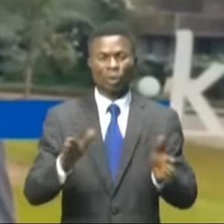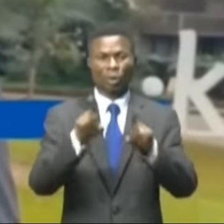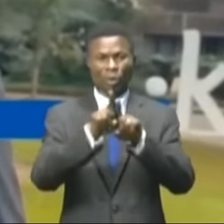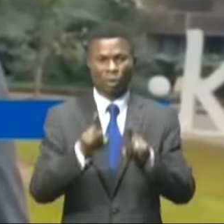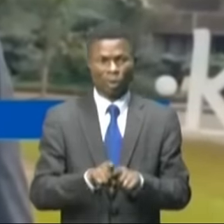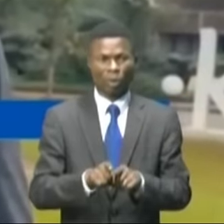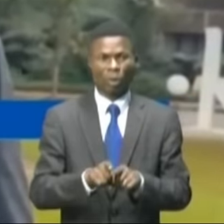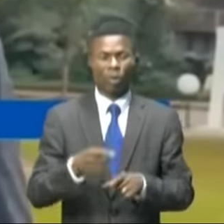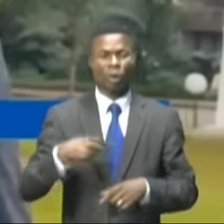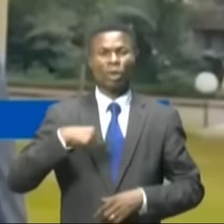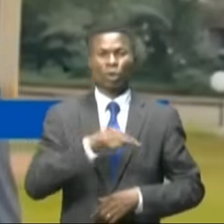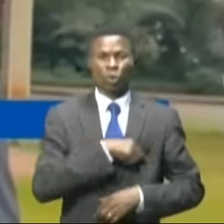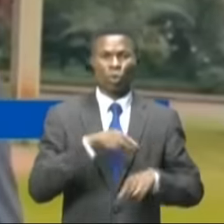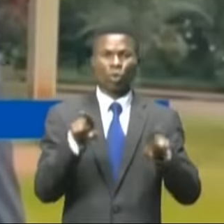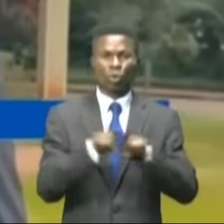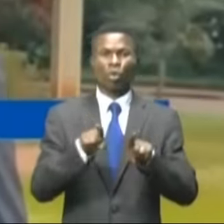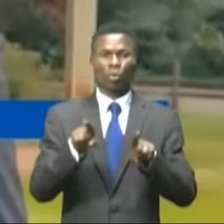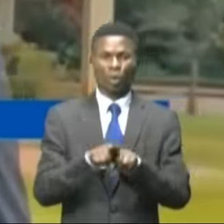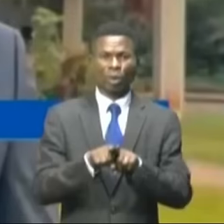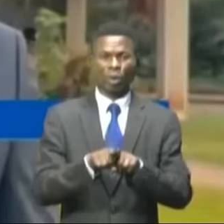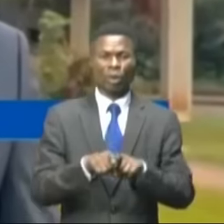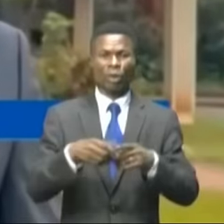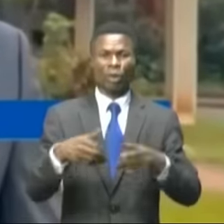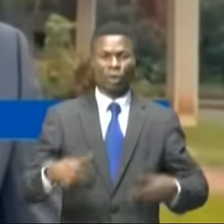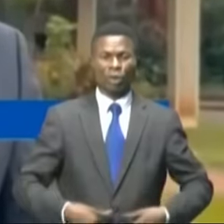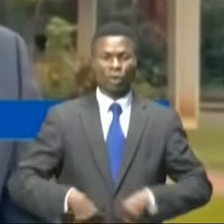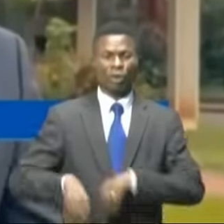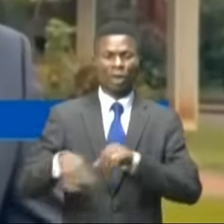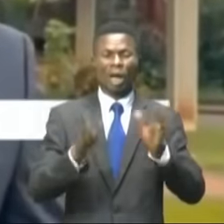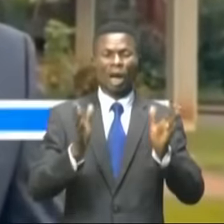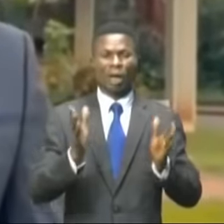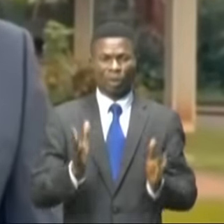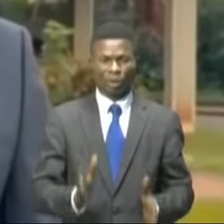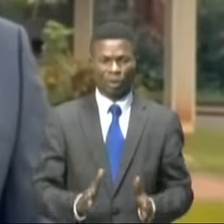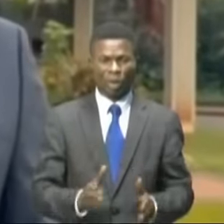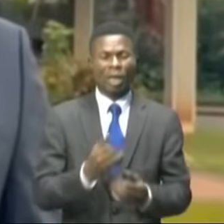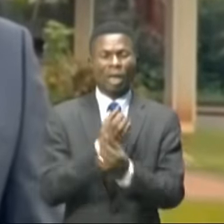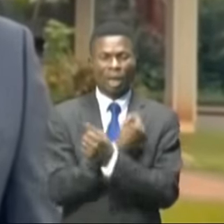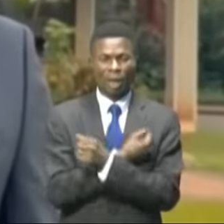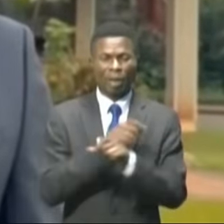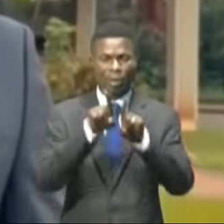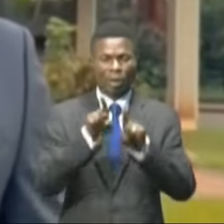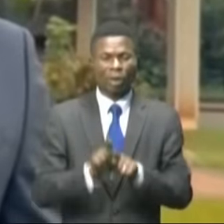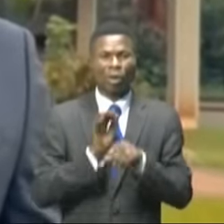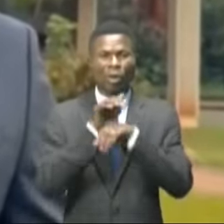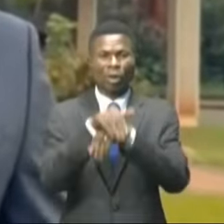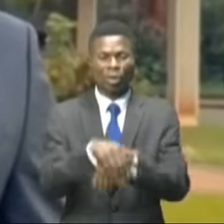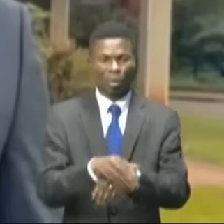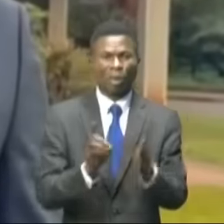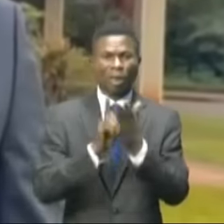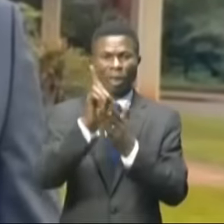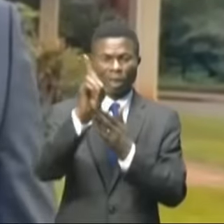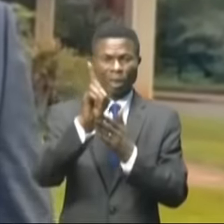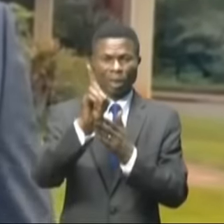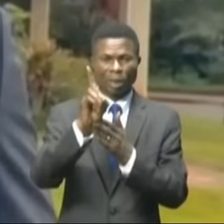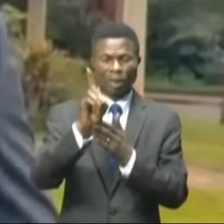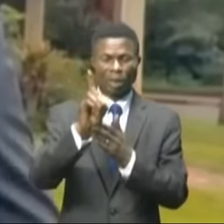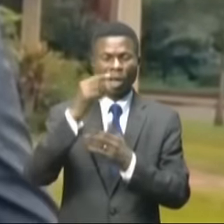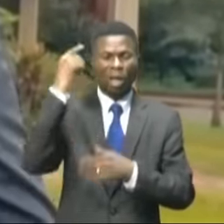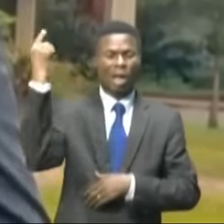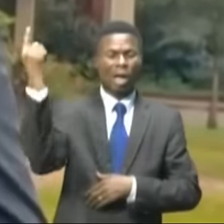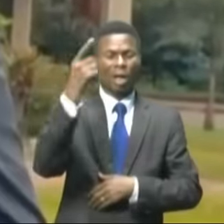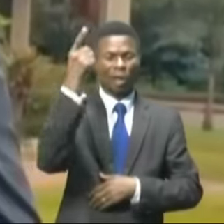alors nous étant jeunes leaders qui aimons aussi participer au développement du monde, nous